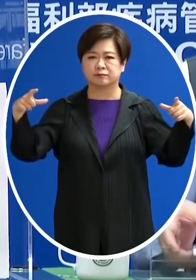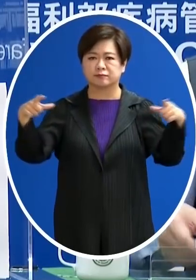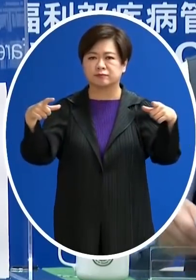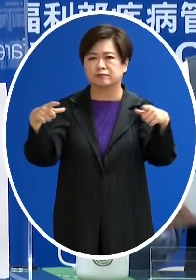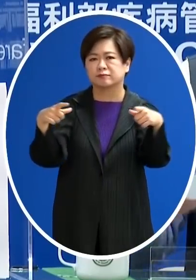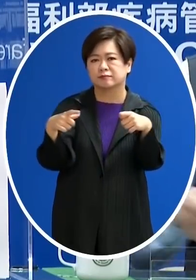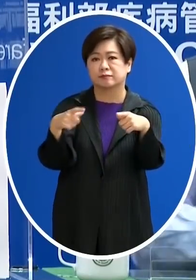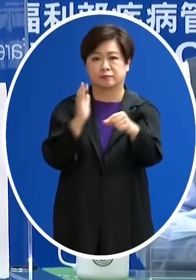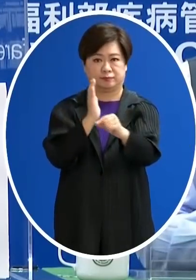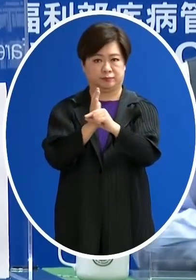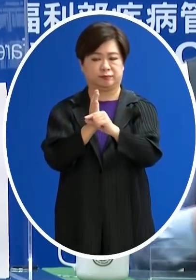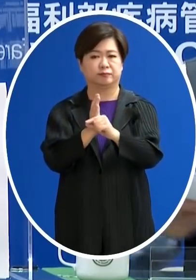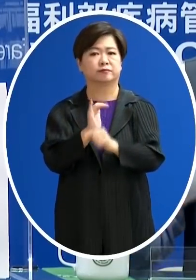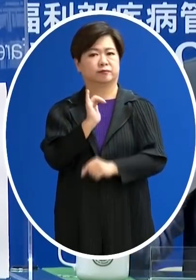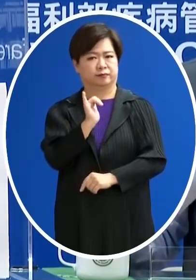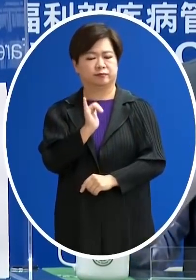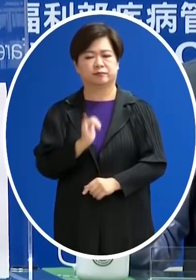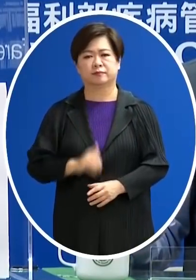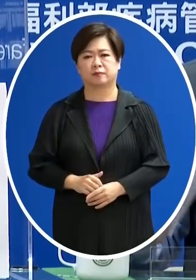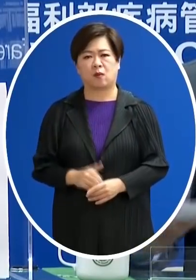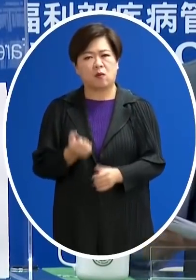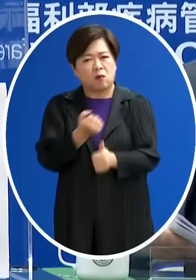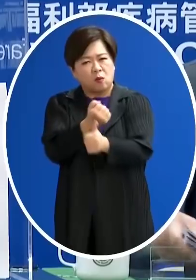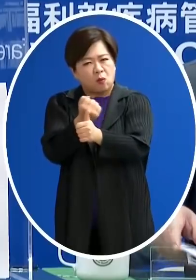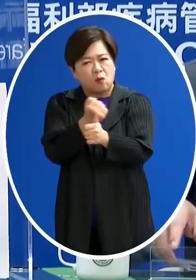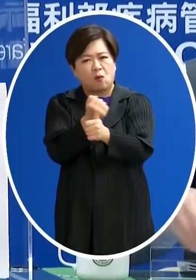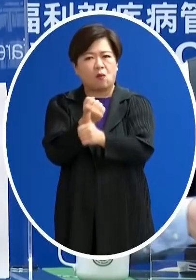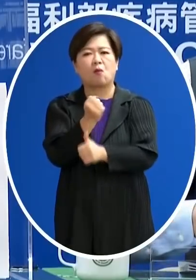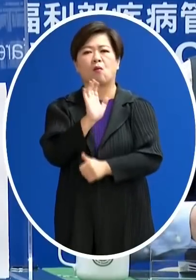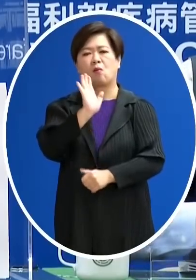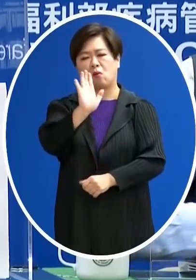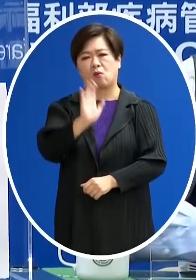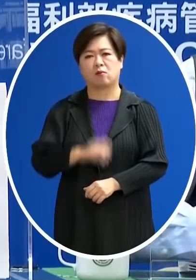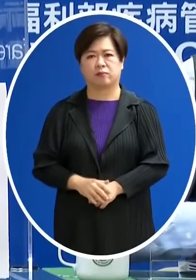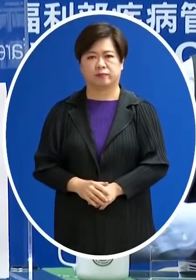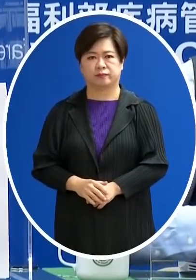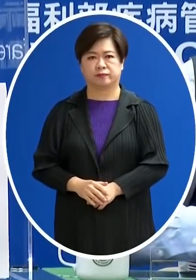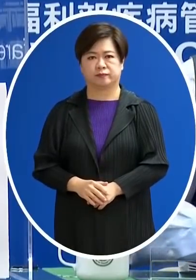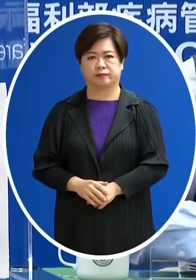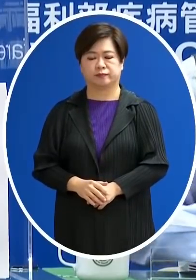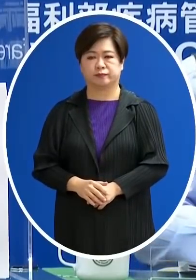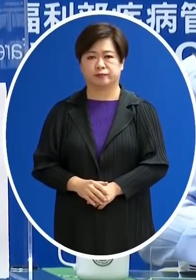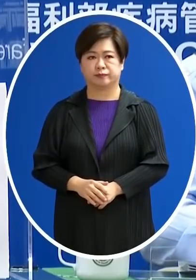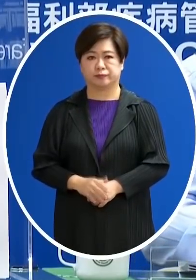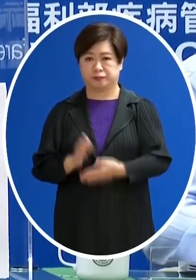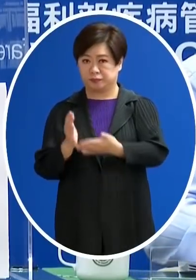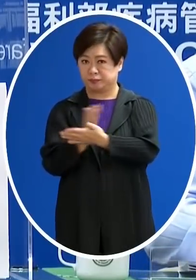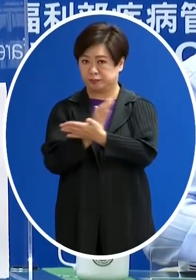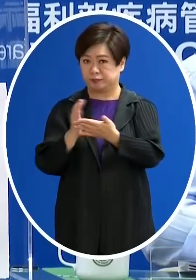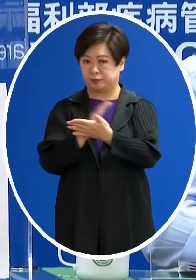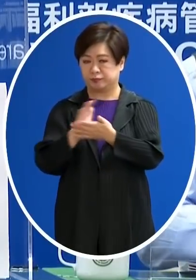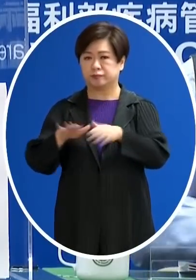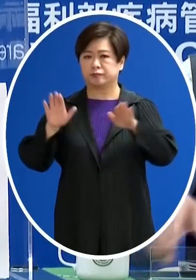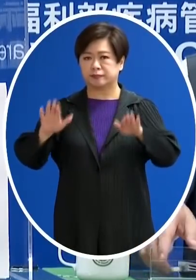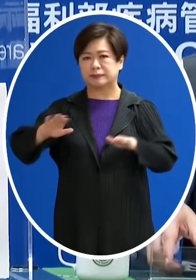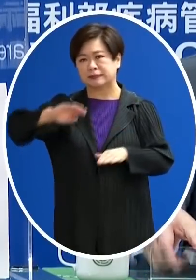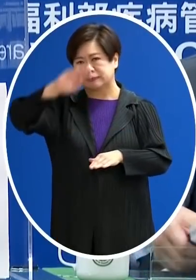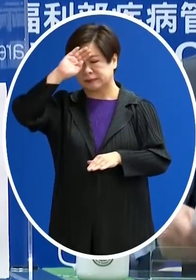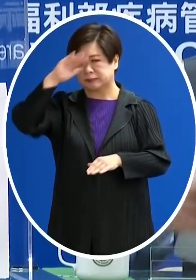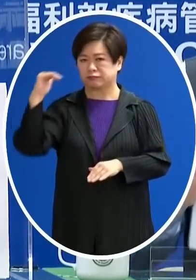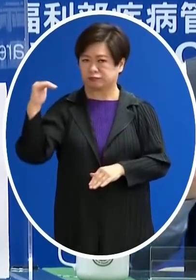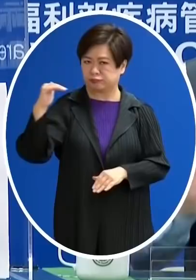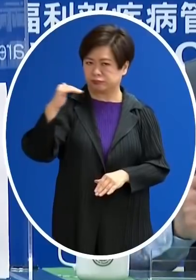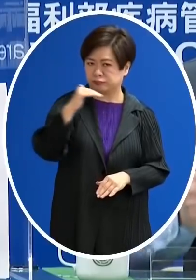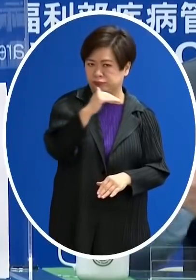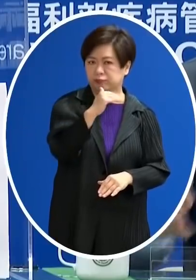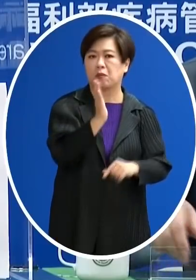的在好在缩哈，在控制里面。那整体发展的趋势哈，它还是往下，好，它还是往